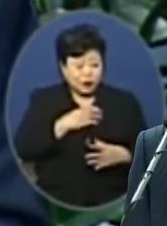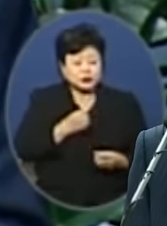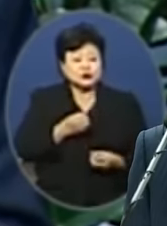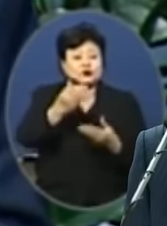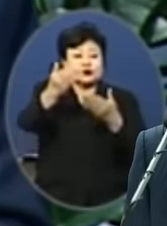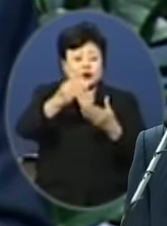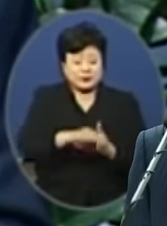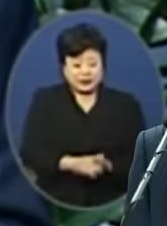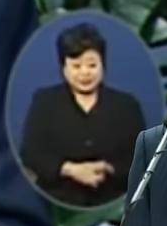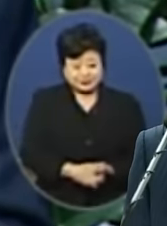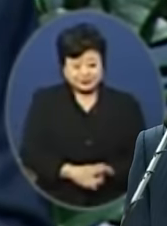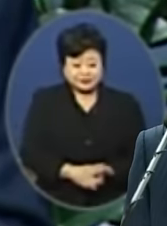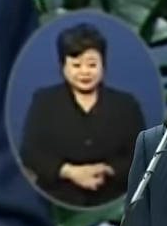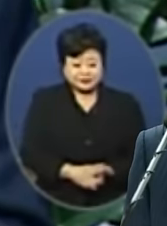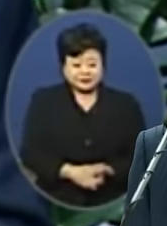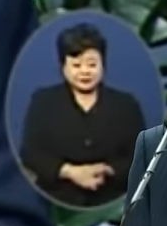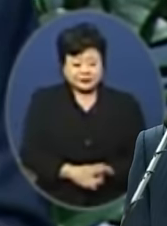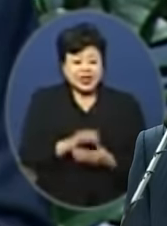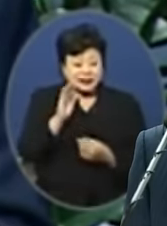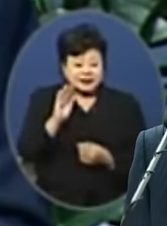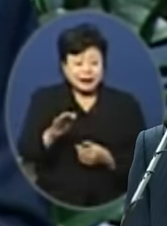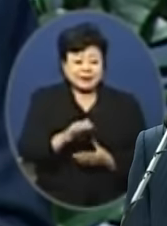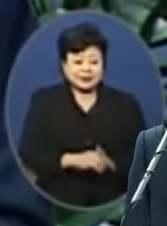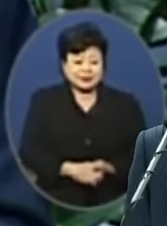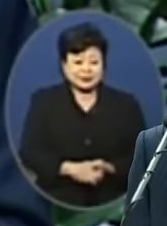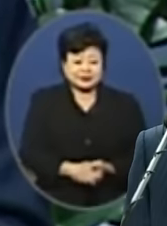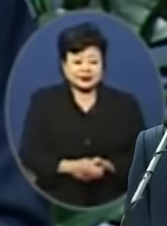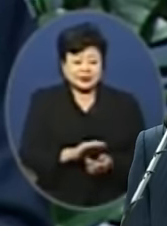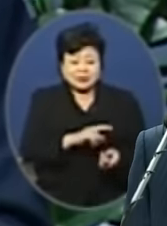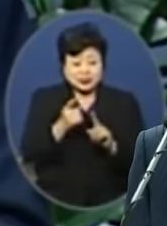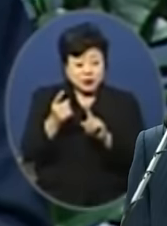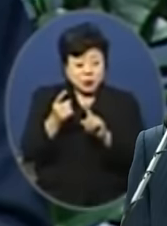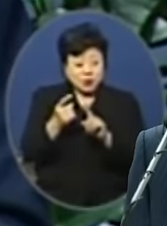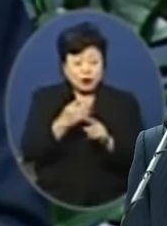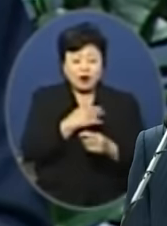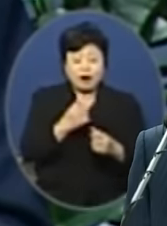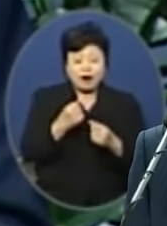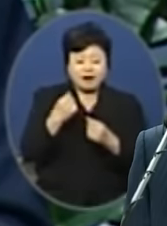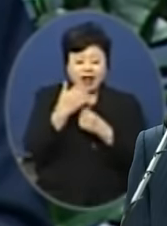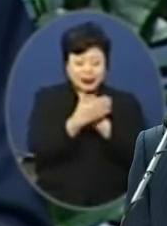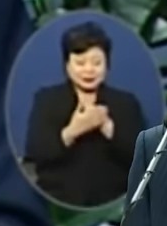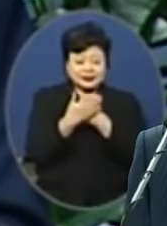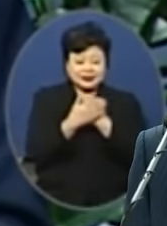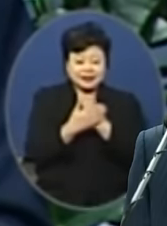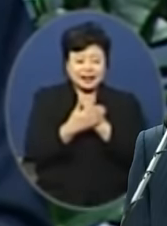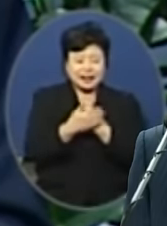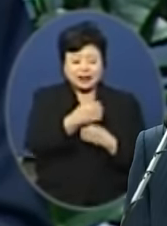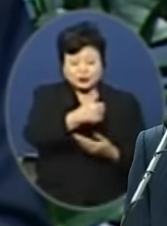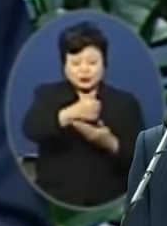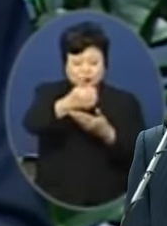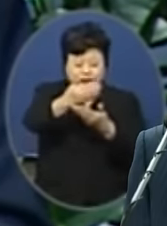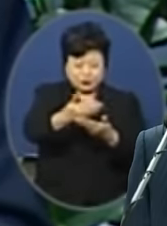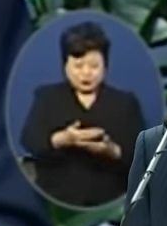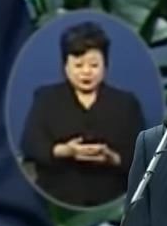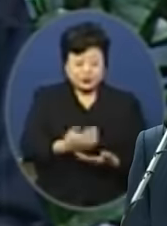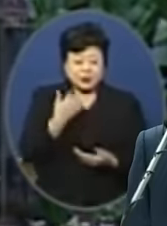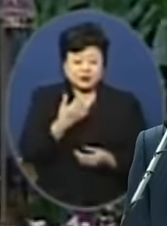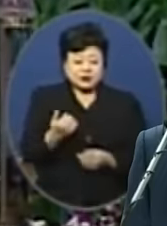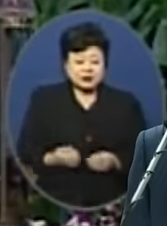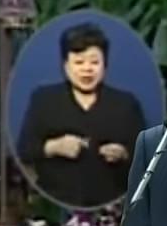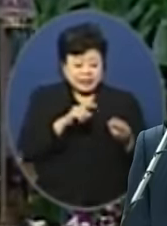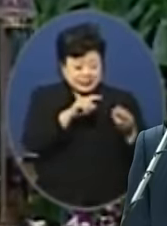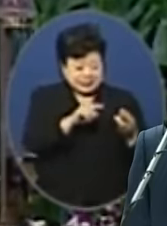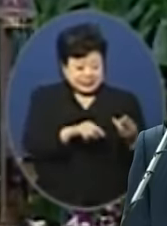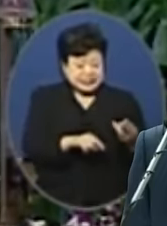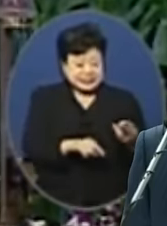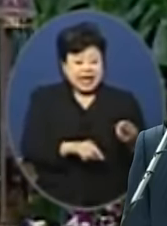축복인지 모르 이해할 수 없습니다. 그 다음에는 치료와 건강의 은혜를 주님께서 주시는 것입니다. 베드로전서 2장